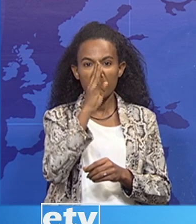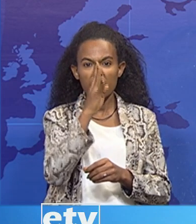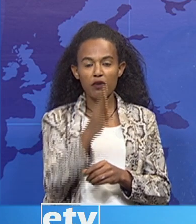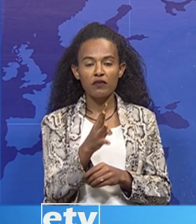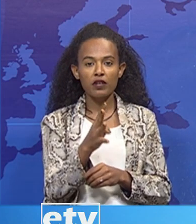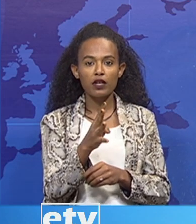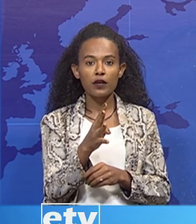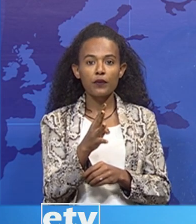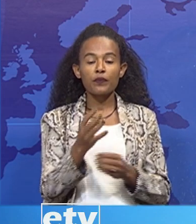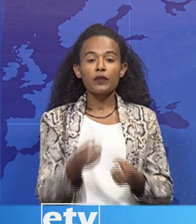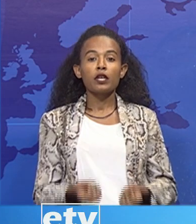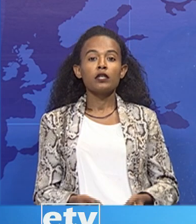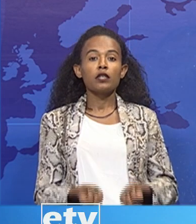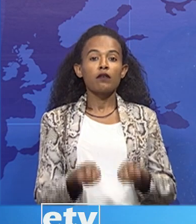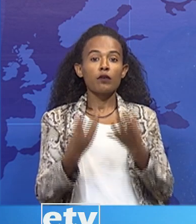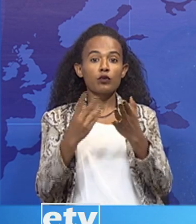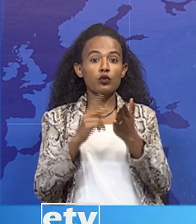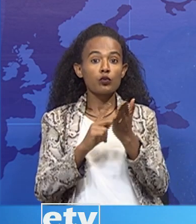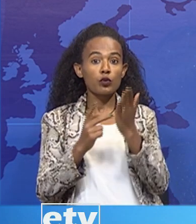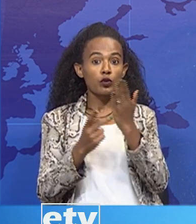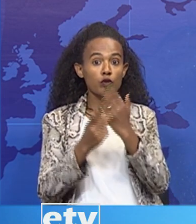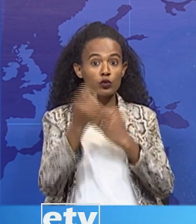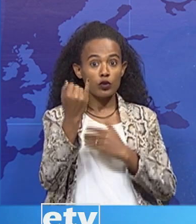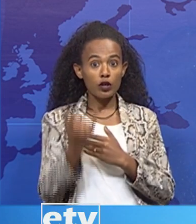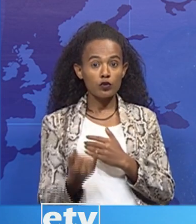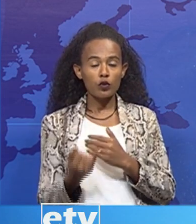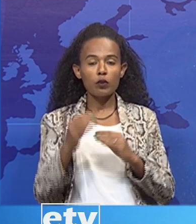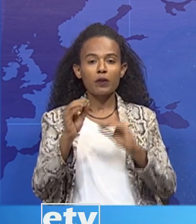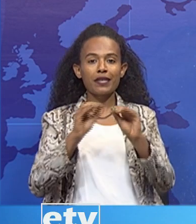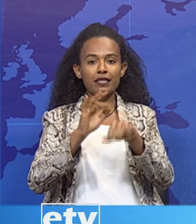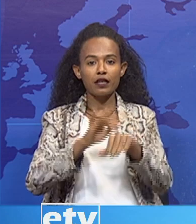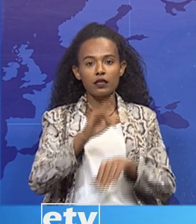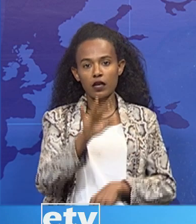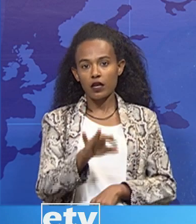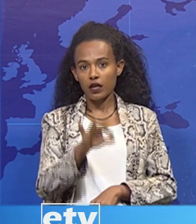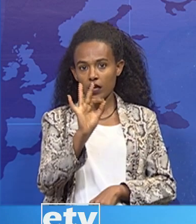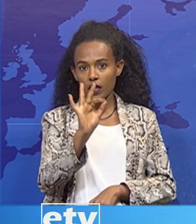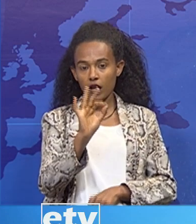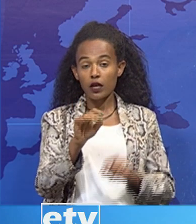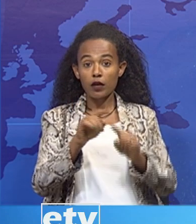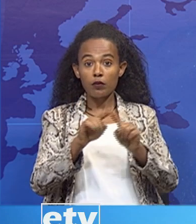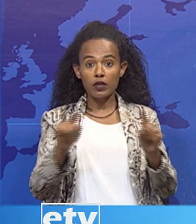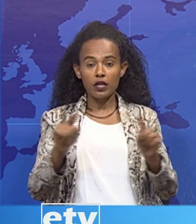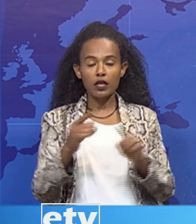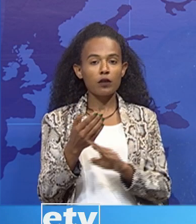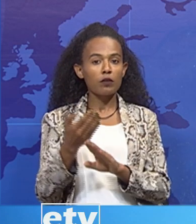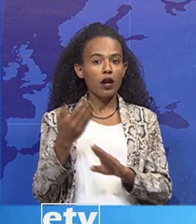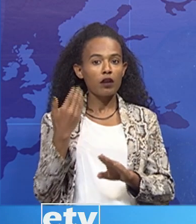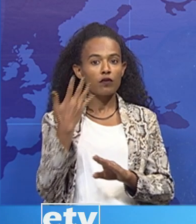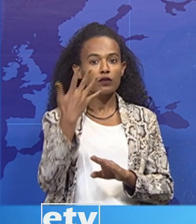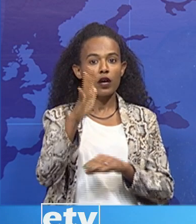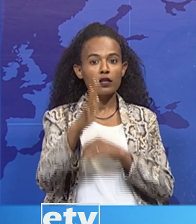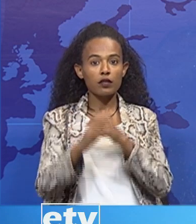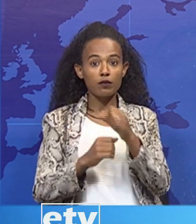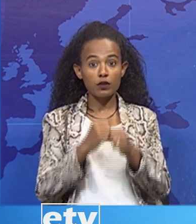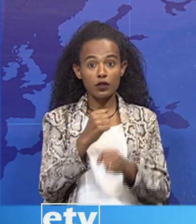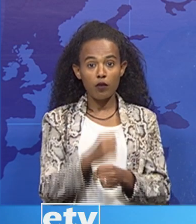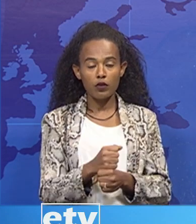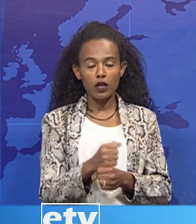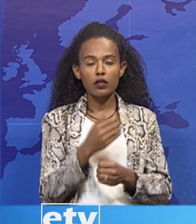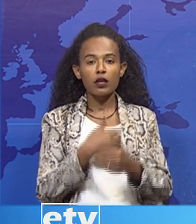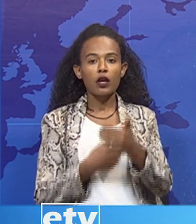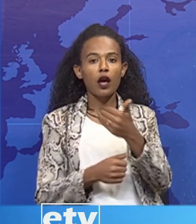ለመፍጠር ዘርፈ ብዙ ፕሮጀክቶችን ቀርጾ በመንቀሳቀስ ላይ ይገኛል። በተለይም ላለፉት 15 ዓመታት